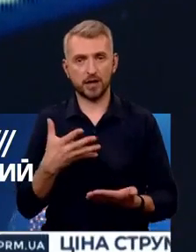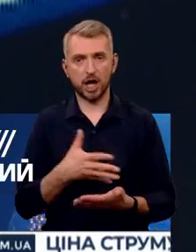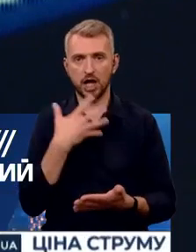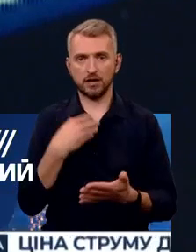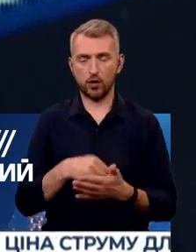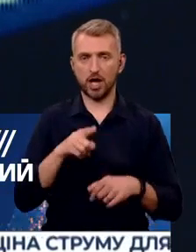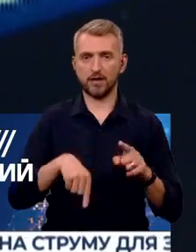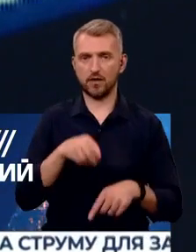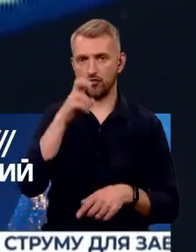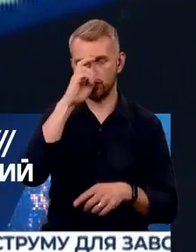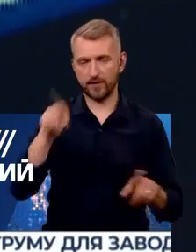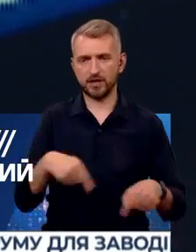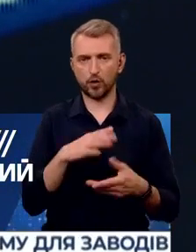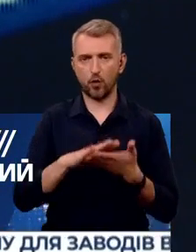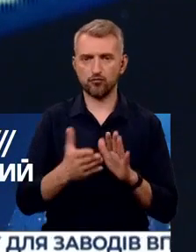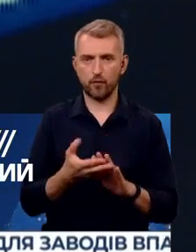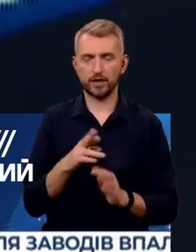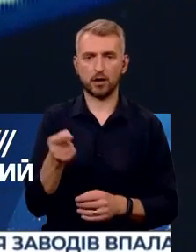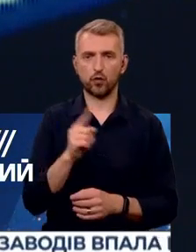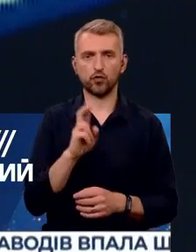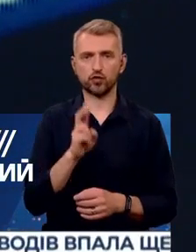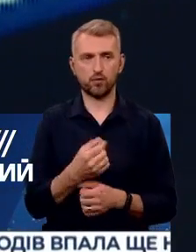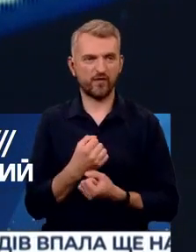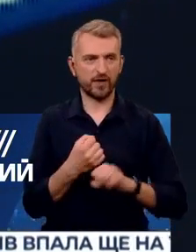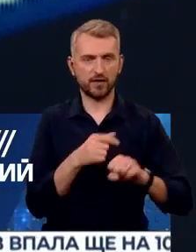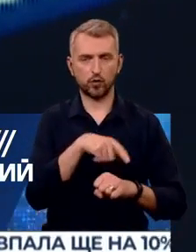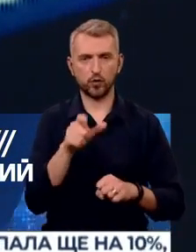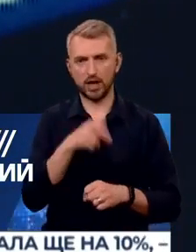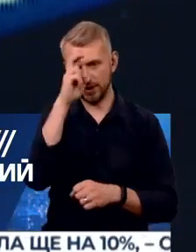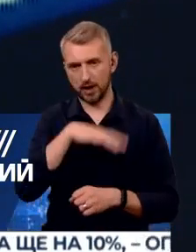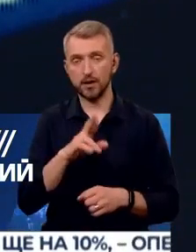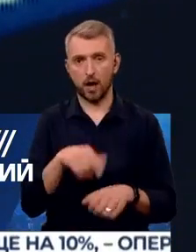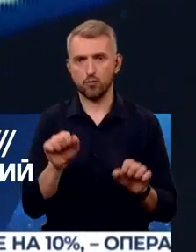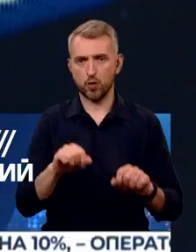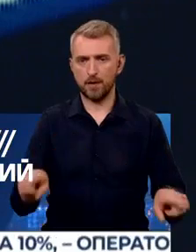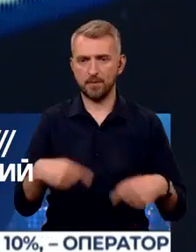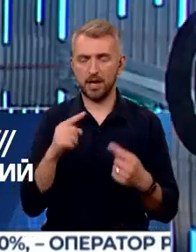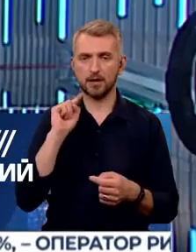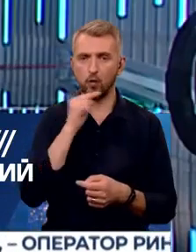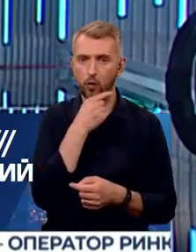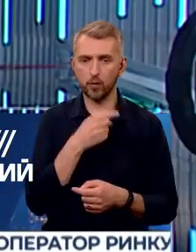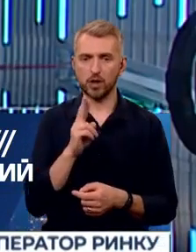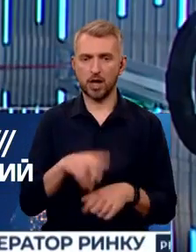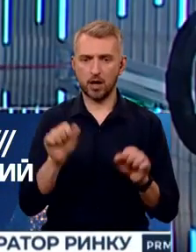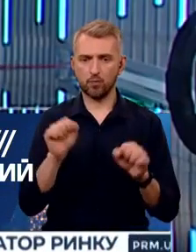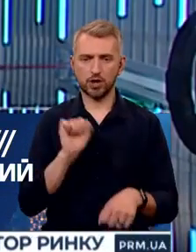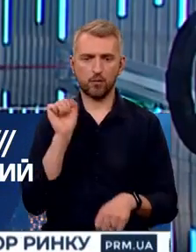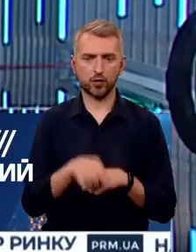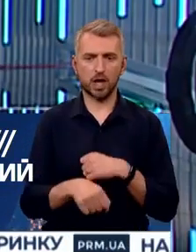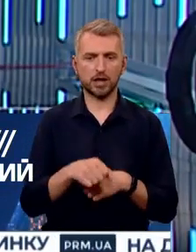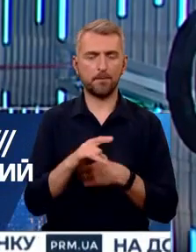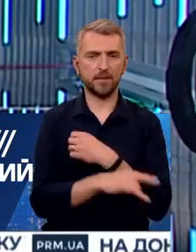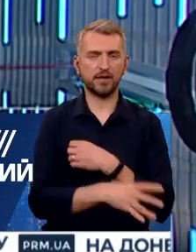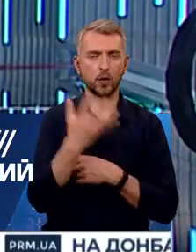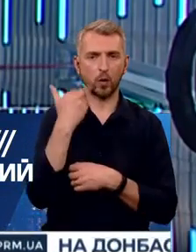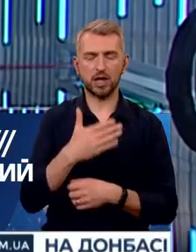своя рідна держава створює умови для того, щоб витиснути людей з країни. Як можна підняти економіку, як можна подолати бідність,